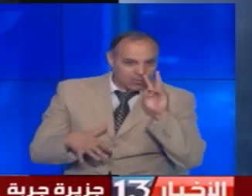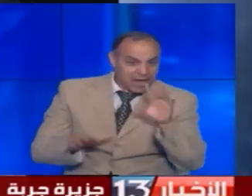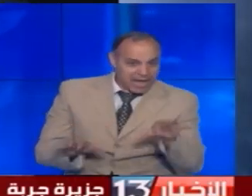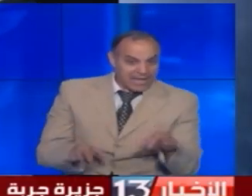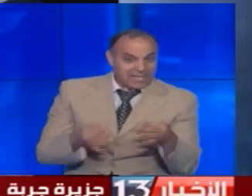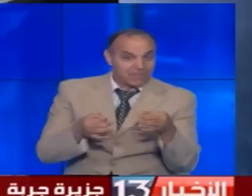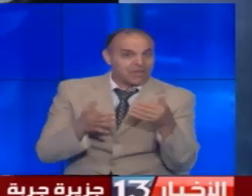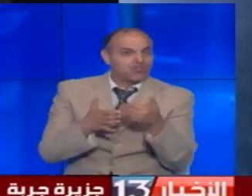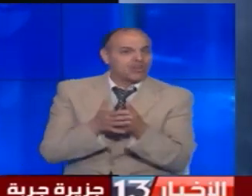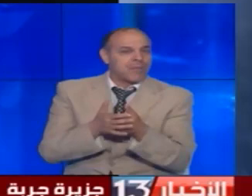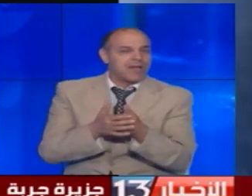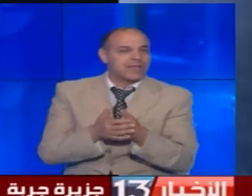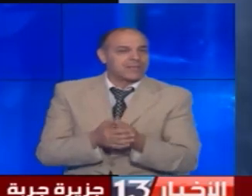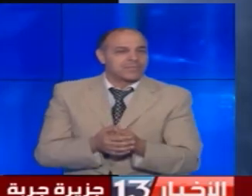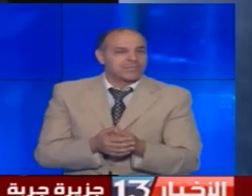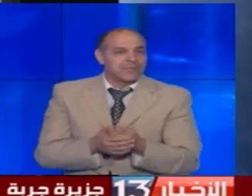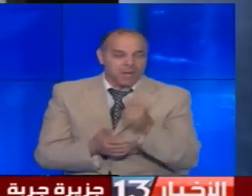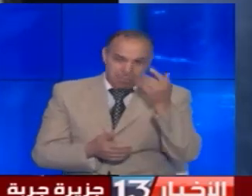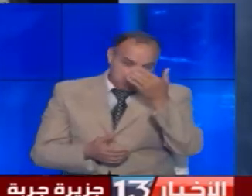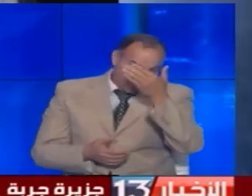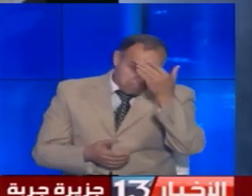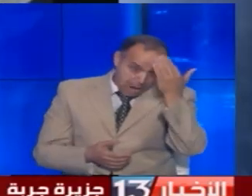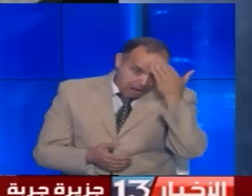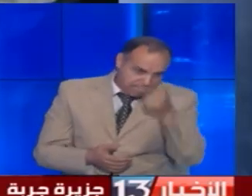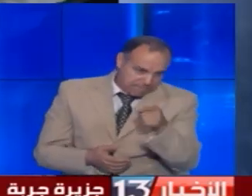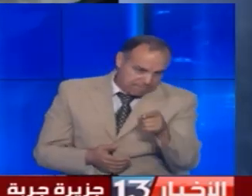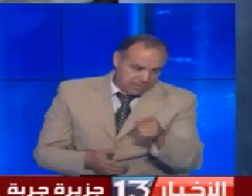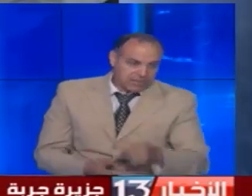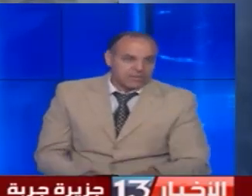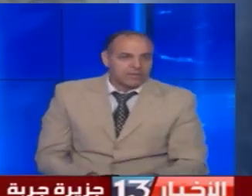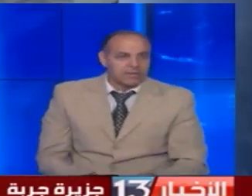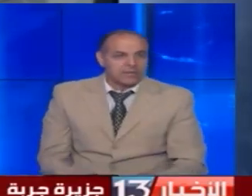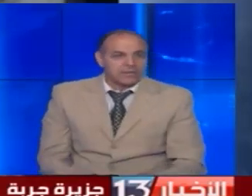لاكتشاف جزيرة جربة التي لا أعرفها.